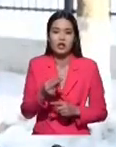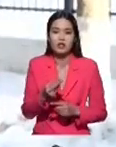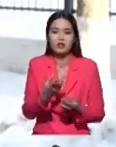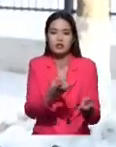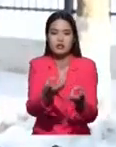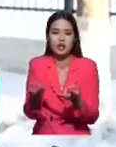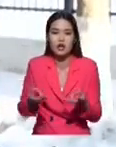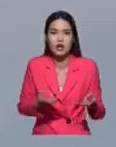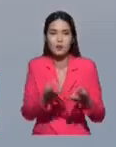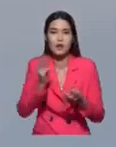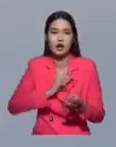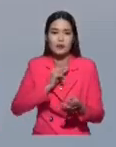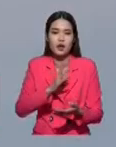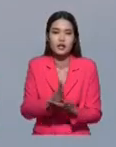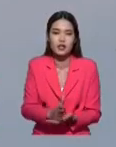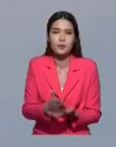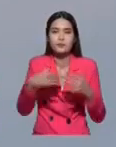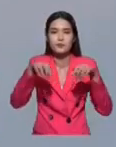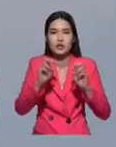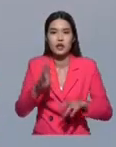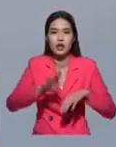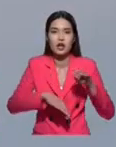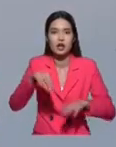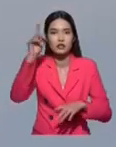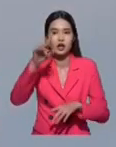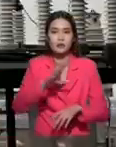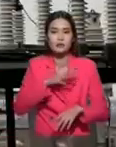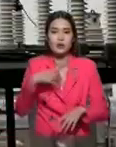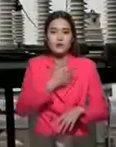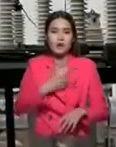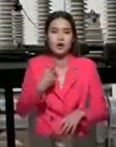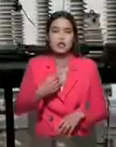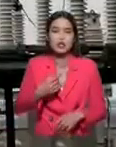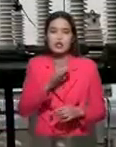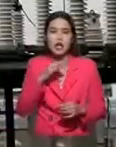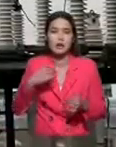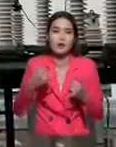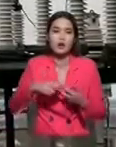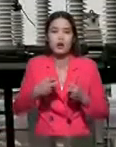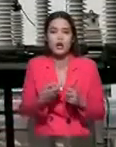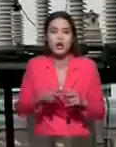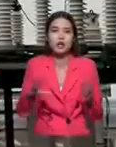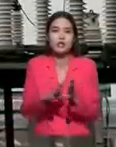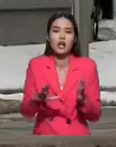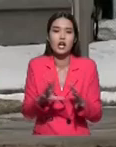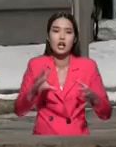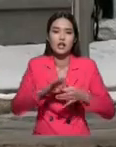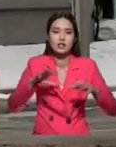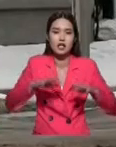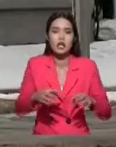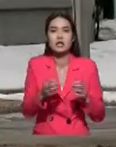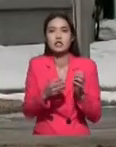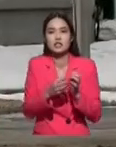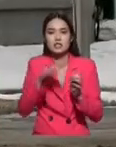распределительными электросетями. Специалисты отмечают, шторм обнажил одну из самых острых проблем региона. Высокий до 95%